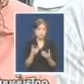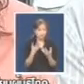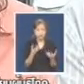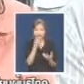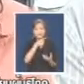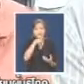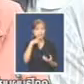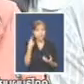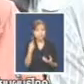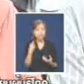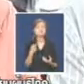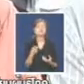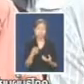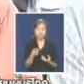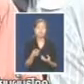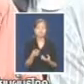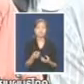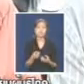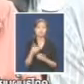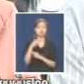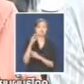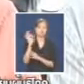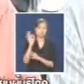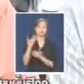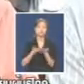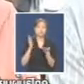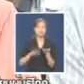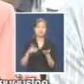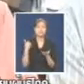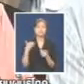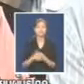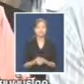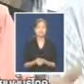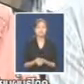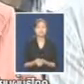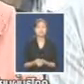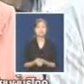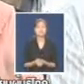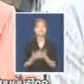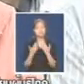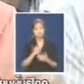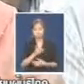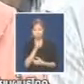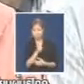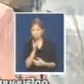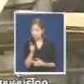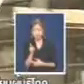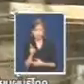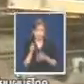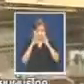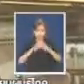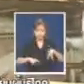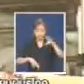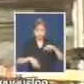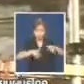ท๊อปส์อยู่ในการที่คนซื้อเยอะกำลังกลับแล้วจำนวนตอนนี้ก็ใกล้แน่ใจว่าการที่ลงไปมีลงฟ้าลงไปจำนวน